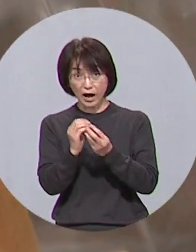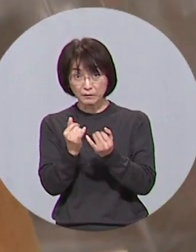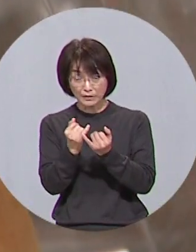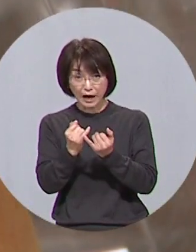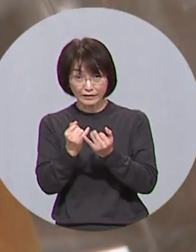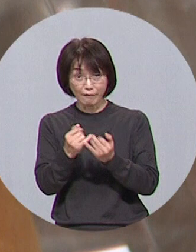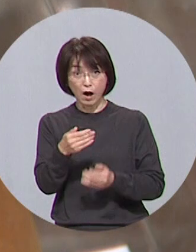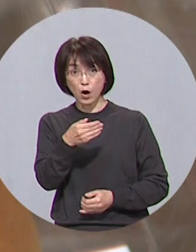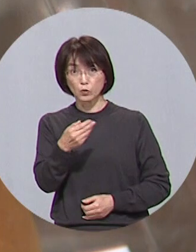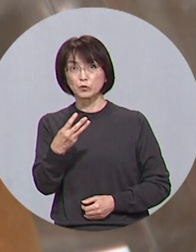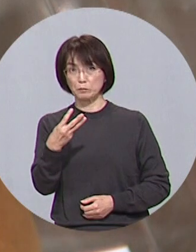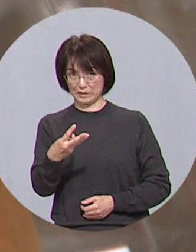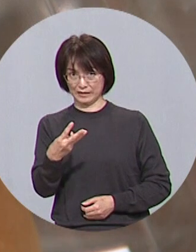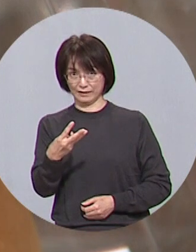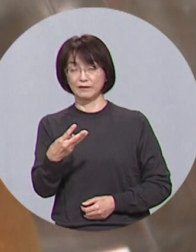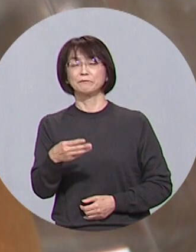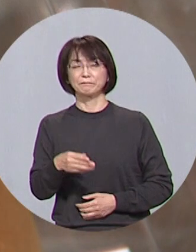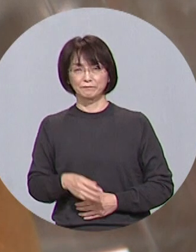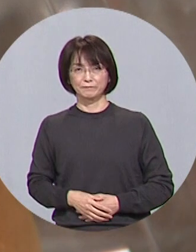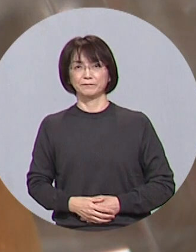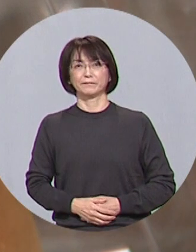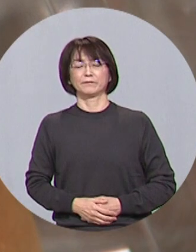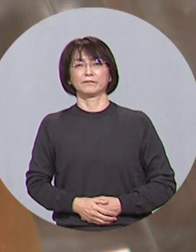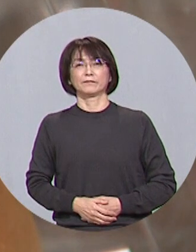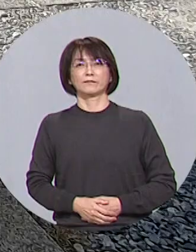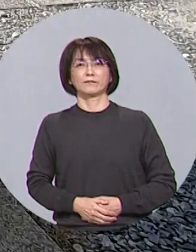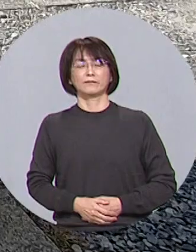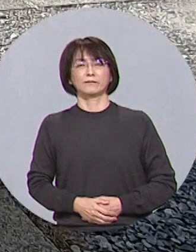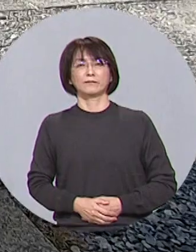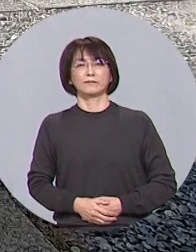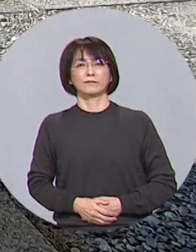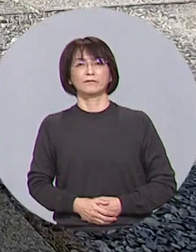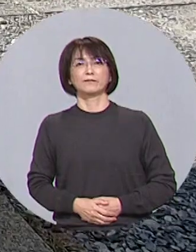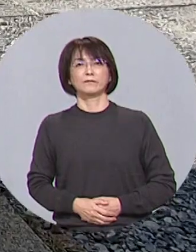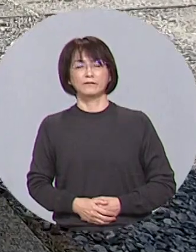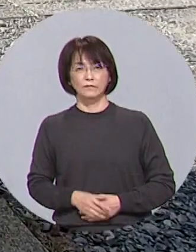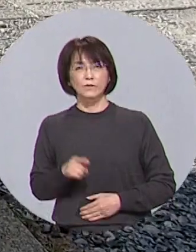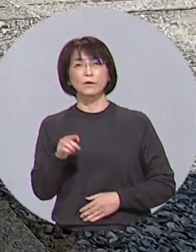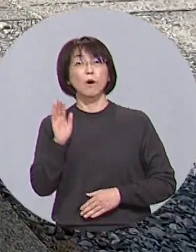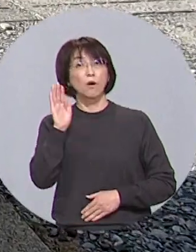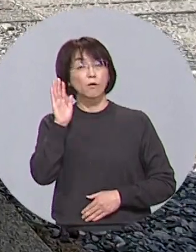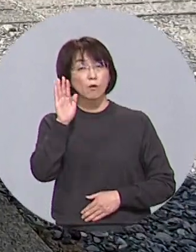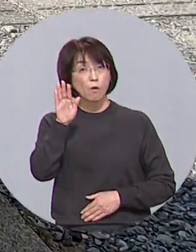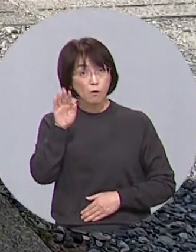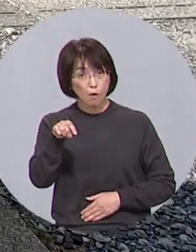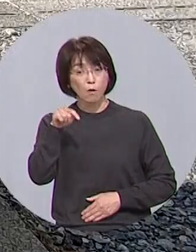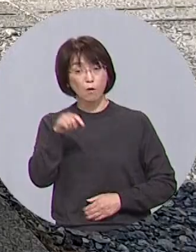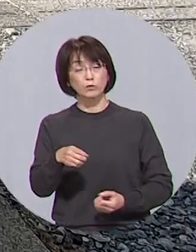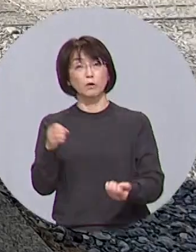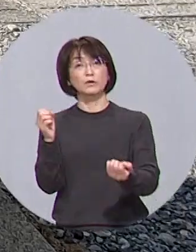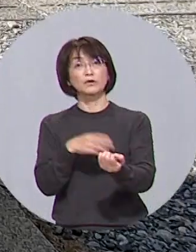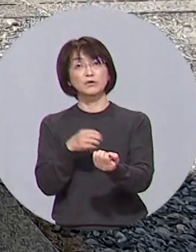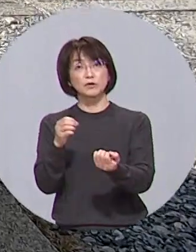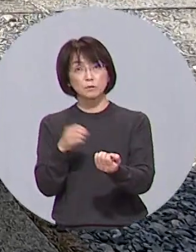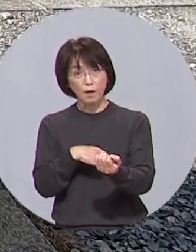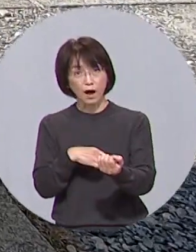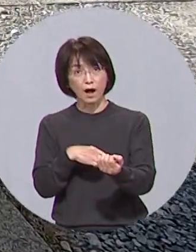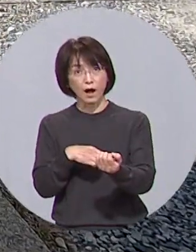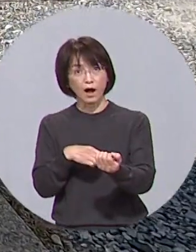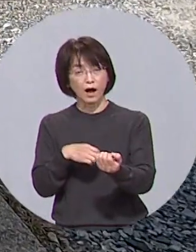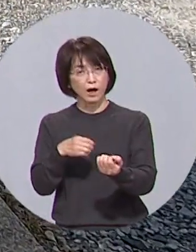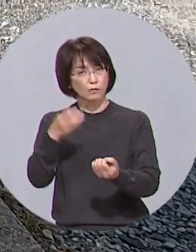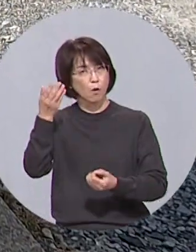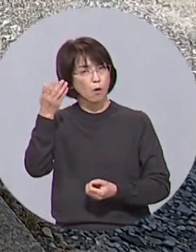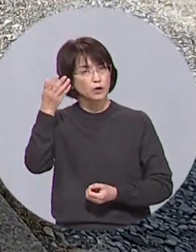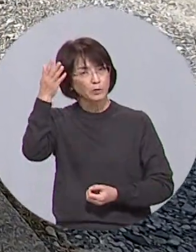ですよね、これね。 グミです。 うん。いやー、でもみどりさん、 はい、 その今後このみどりスーパー、はい、どうなっていきたいとか、その